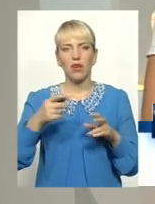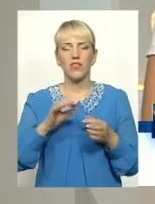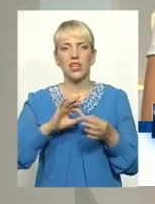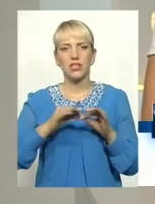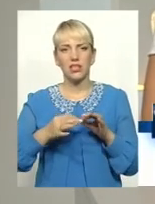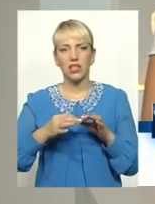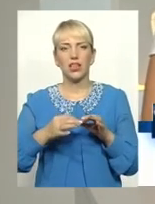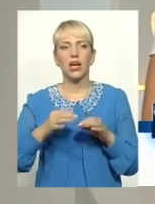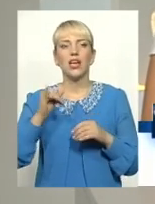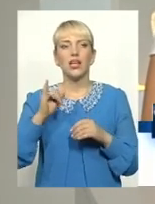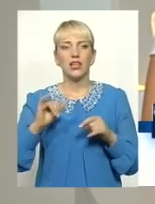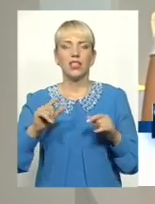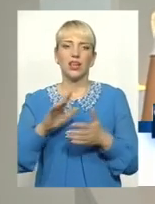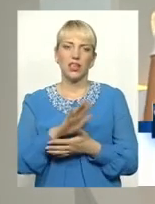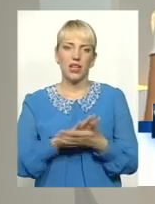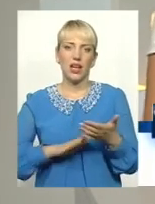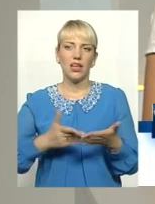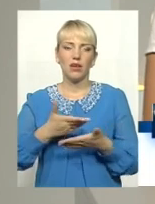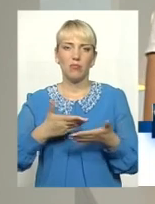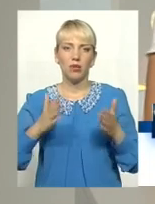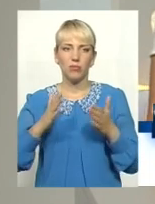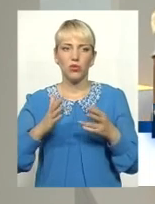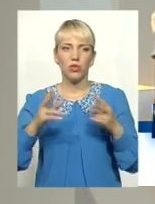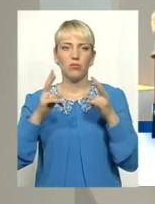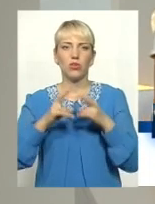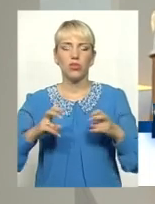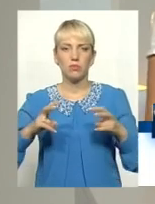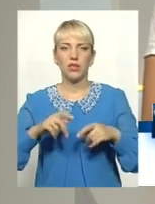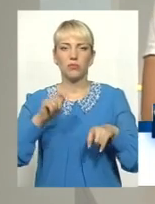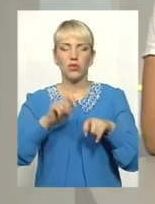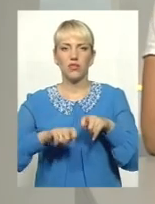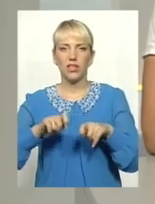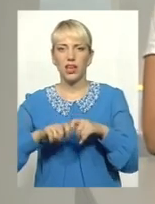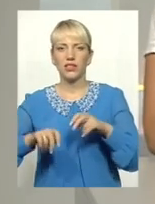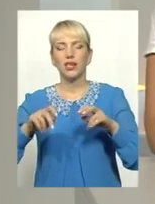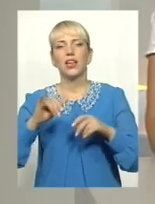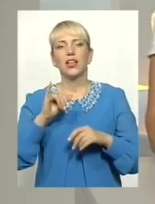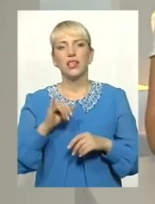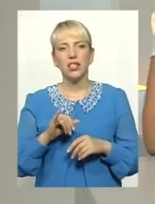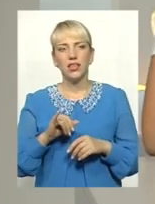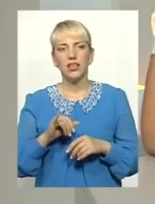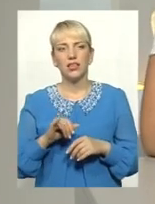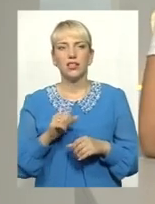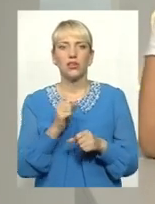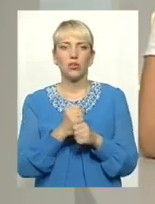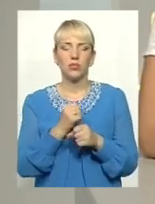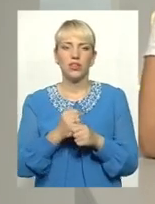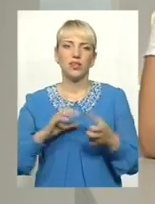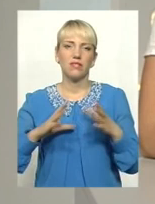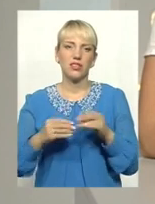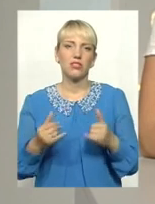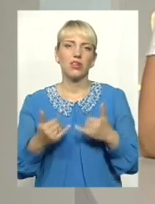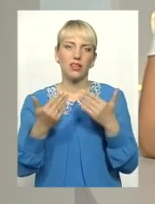не поставили. Отож, і надалі ми будемо розбиратись, перевіряти, аналізувати і робити висновки для